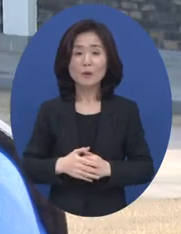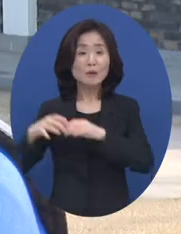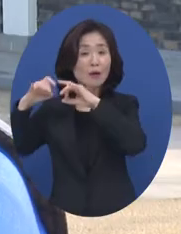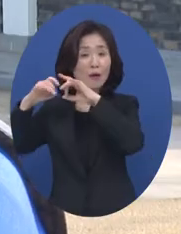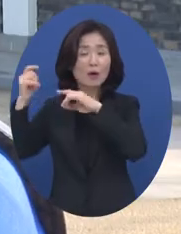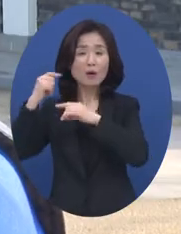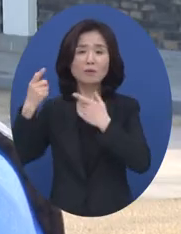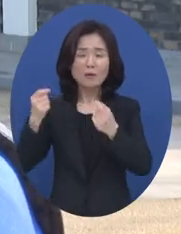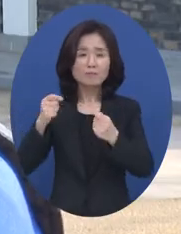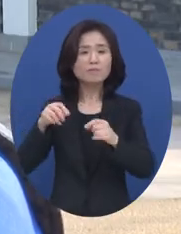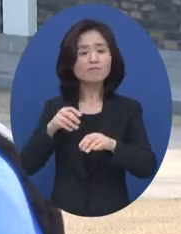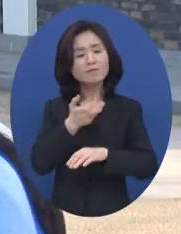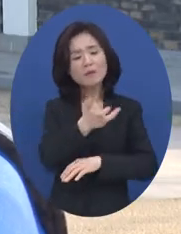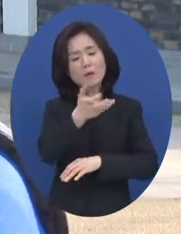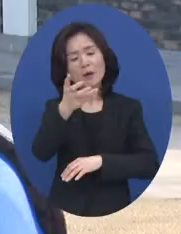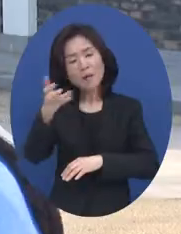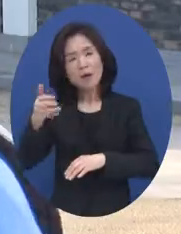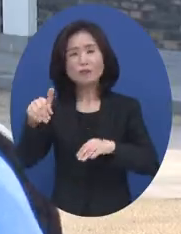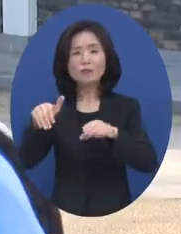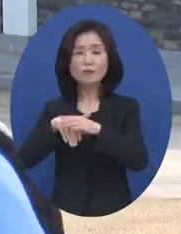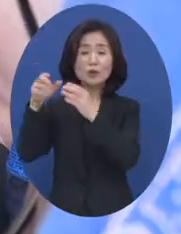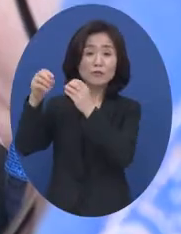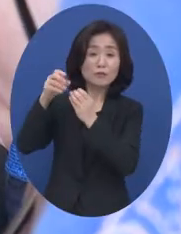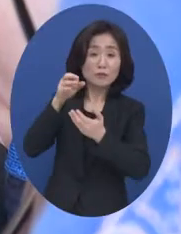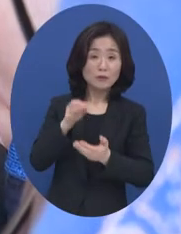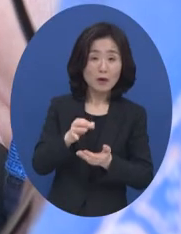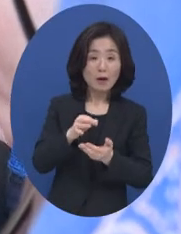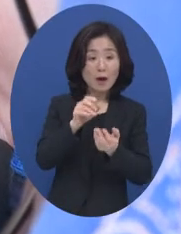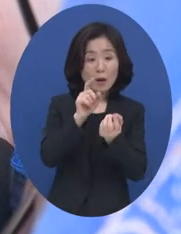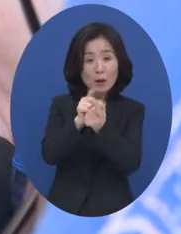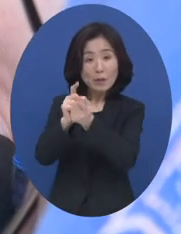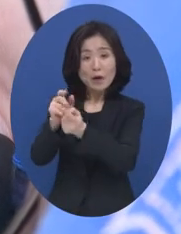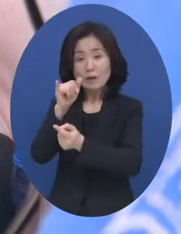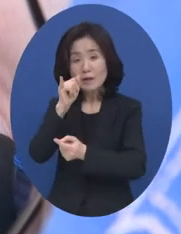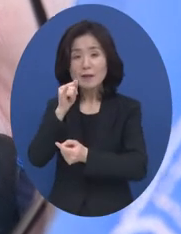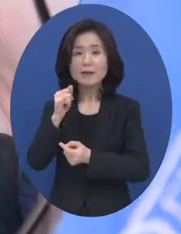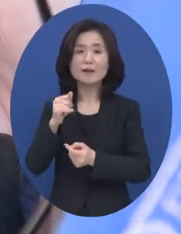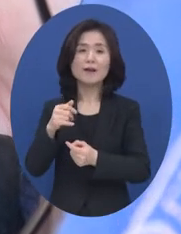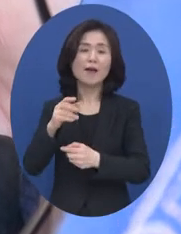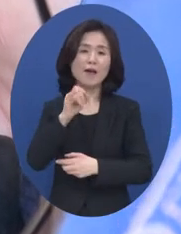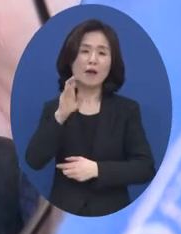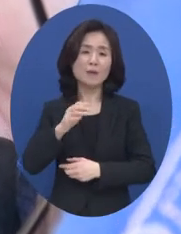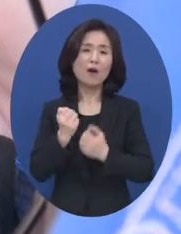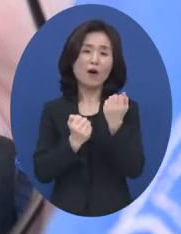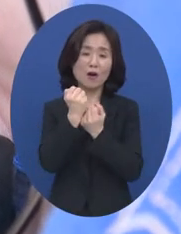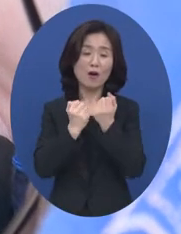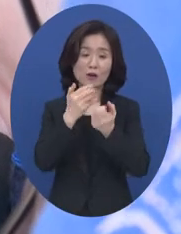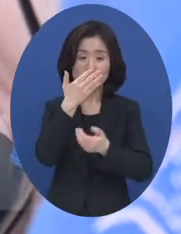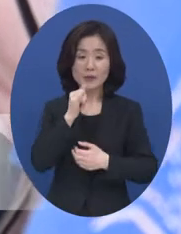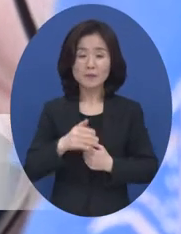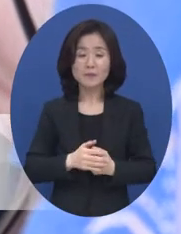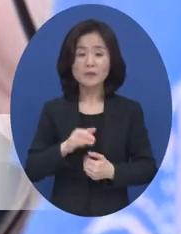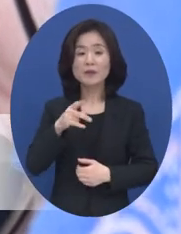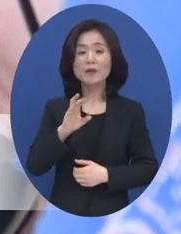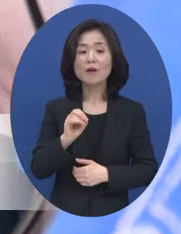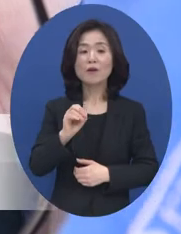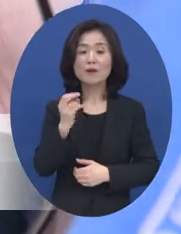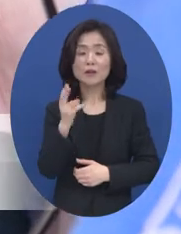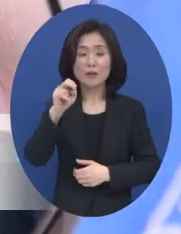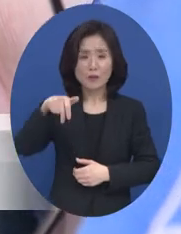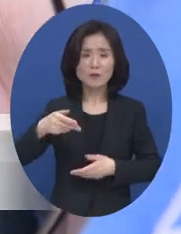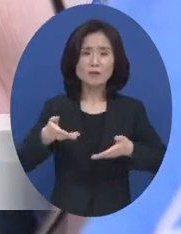지나가는 길목마다 얽힌 옛 이야기와 문화유산을 만날 수 있게 기계가 길 안내를 해줍니다. 정약용이